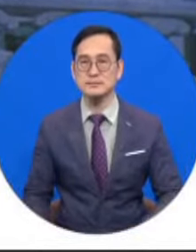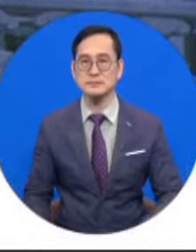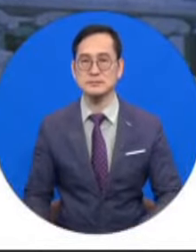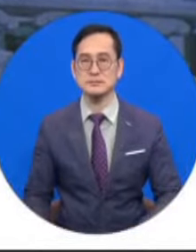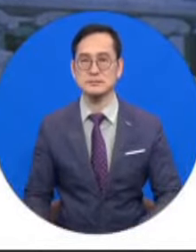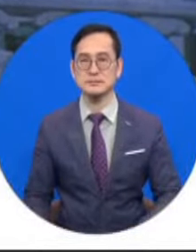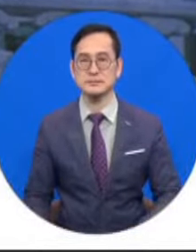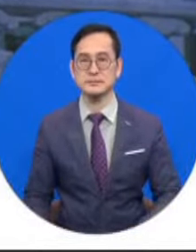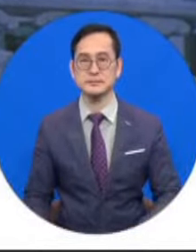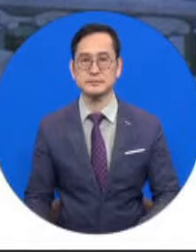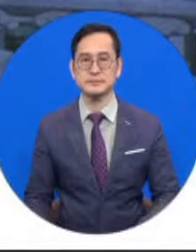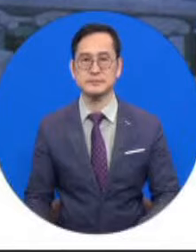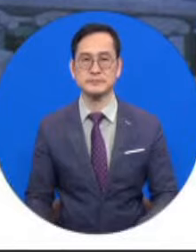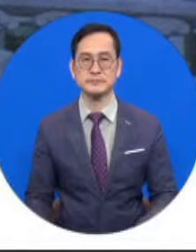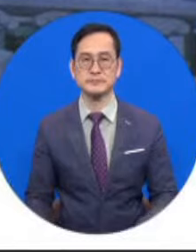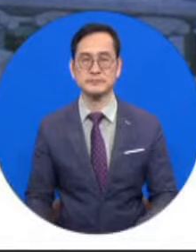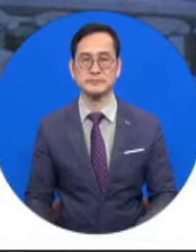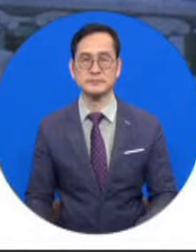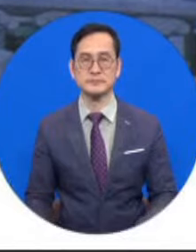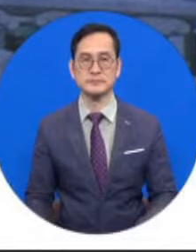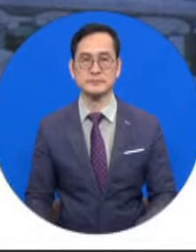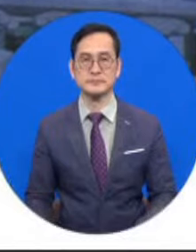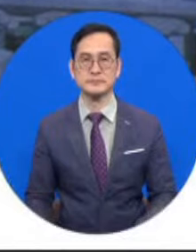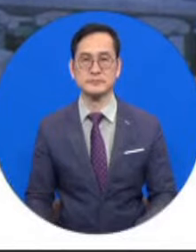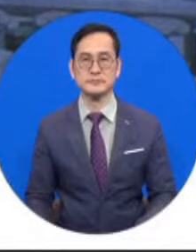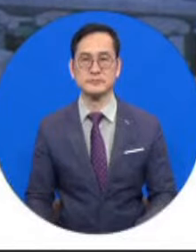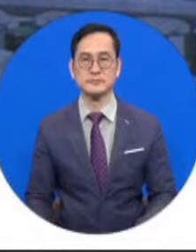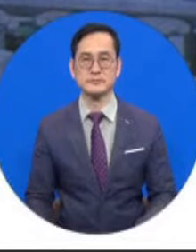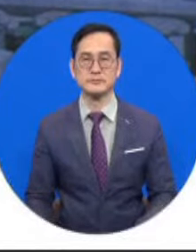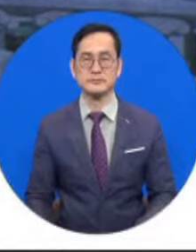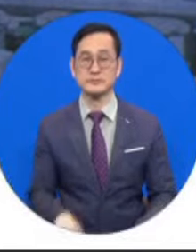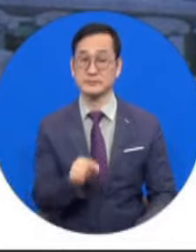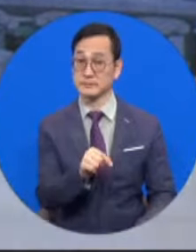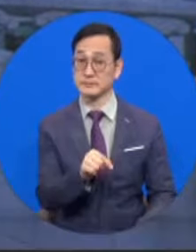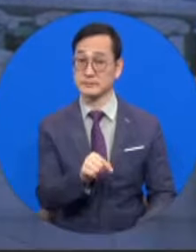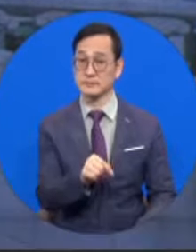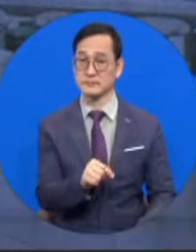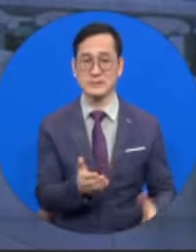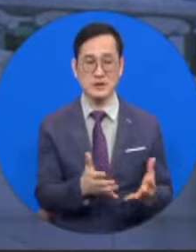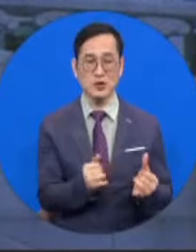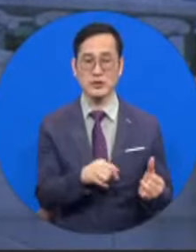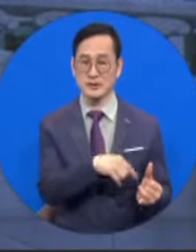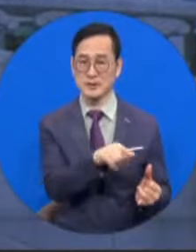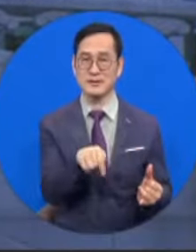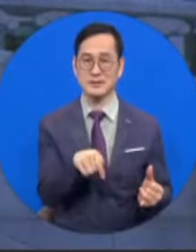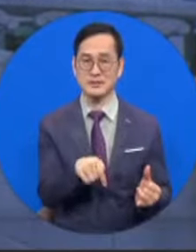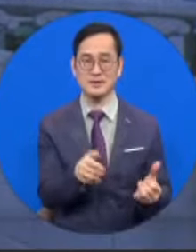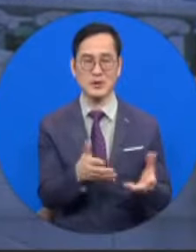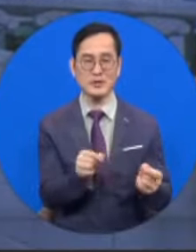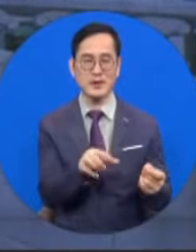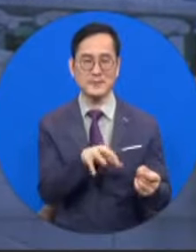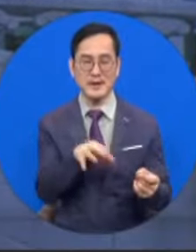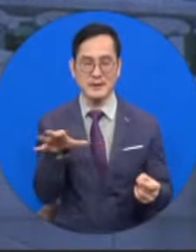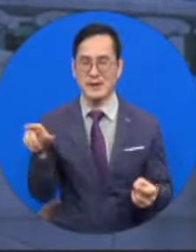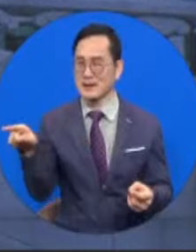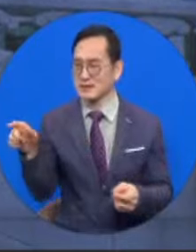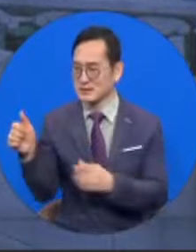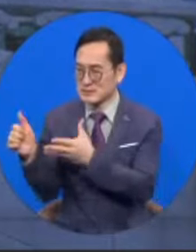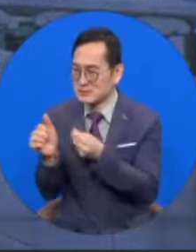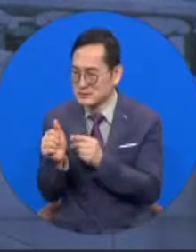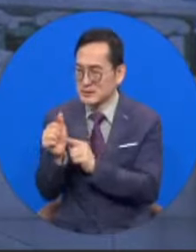외설적인 표현은 저희가 일부러 삼가하고 있는데 남방 공사가 직원들에게 사과의 글까지 전달했다는 거